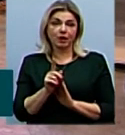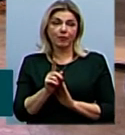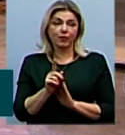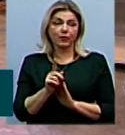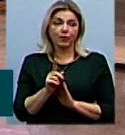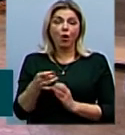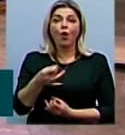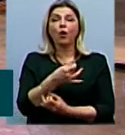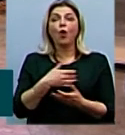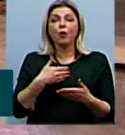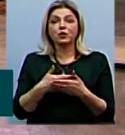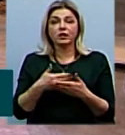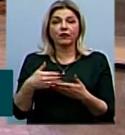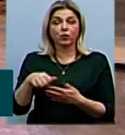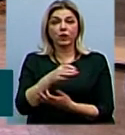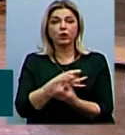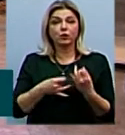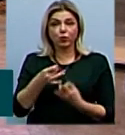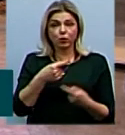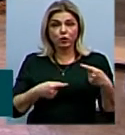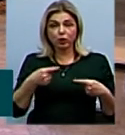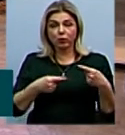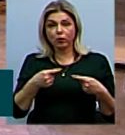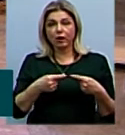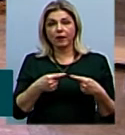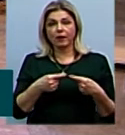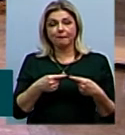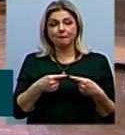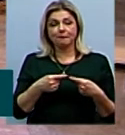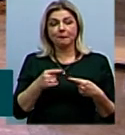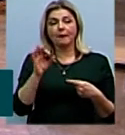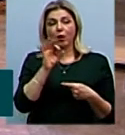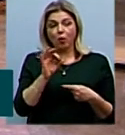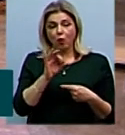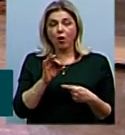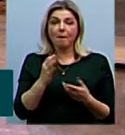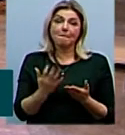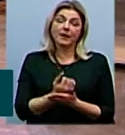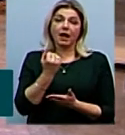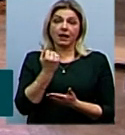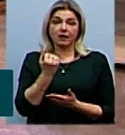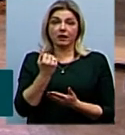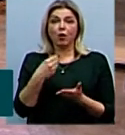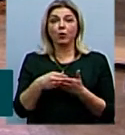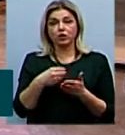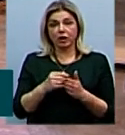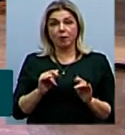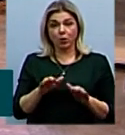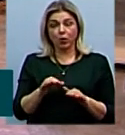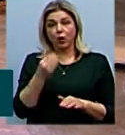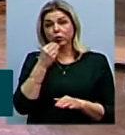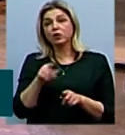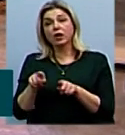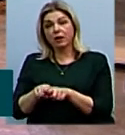общественную дискуссию о приоритетах бюджетного процесса. Лучше так, чем